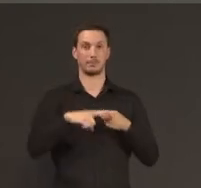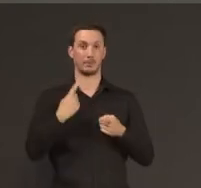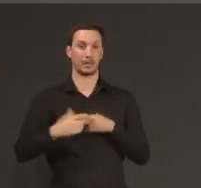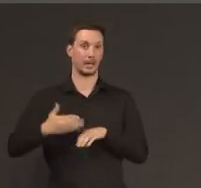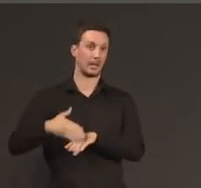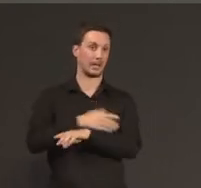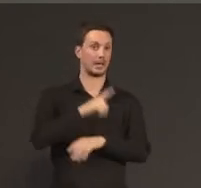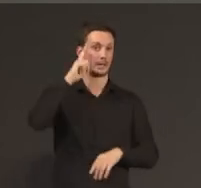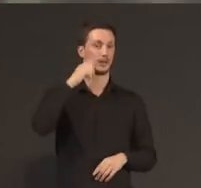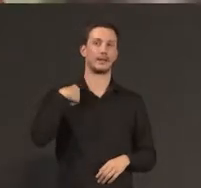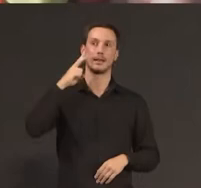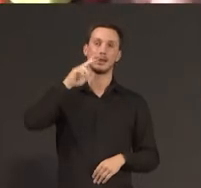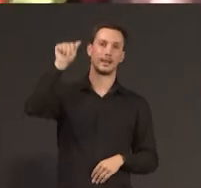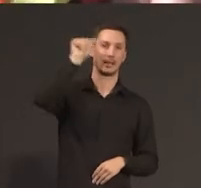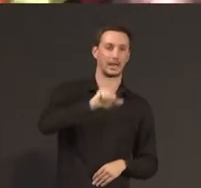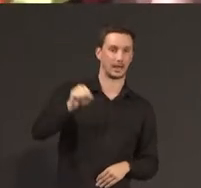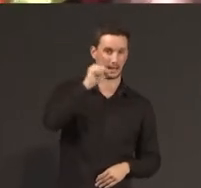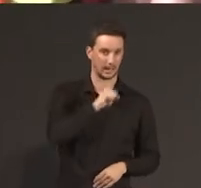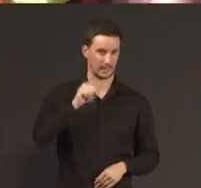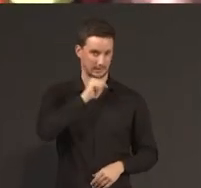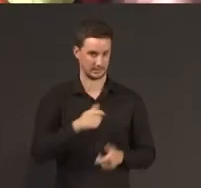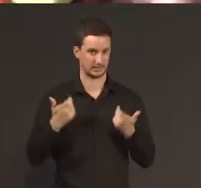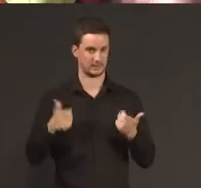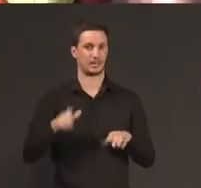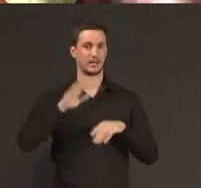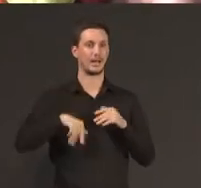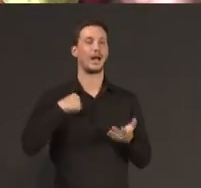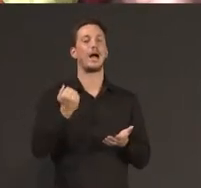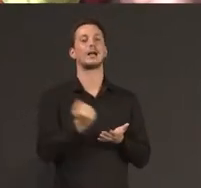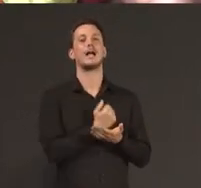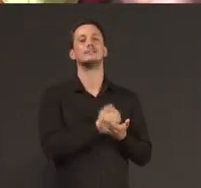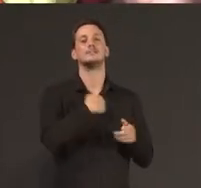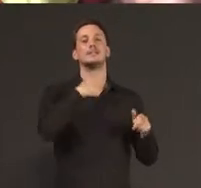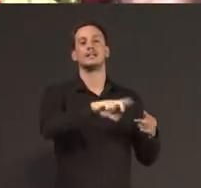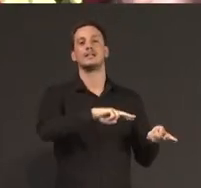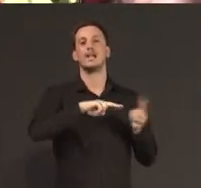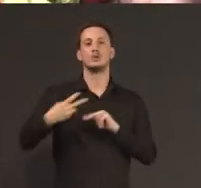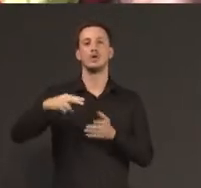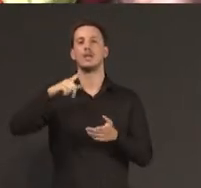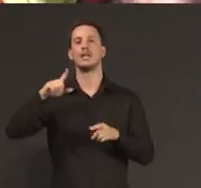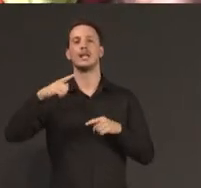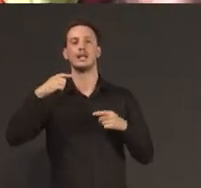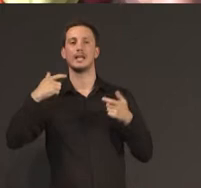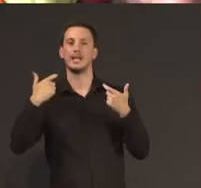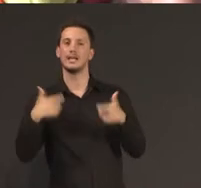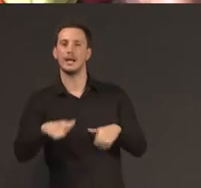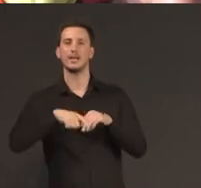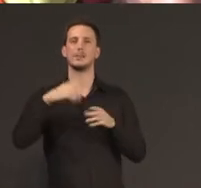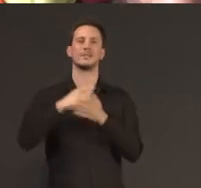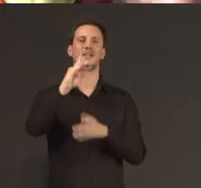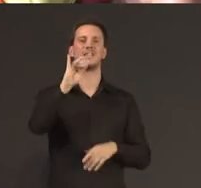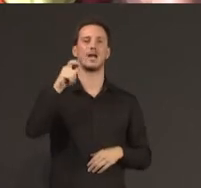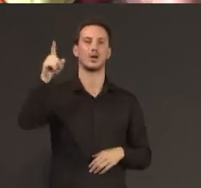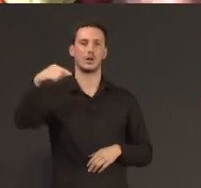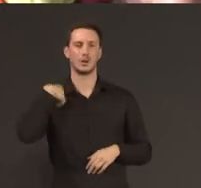el dia anterior, veient Operación Triunfo. Les classes de traducció literària de llenguatge col·loquial amb el Didac, dient polla,